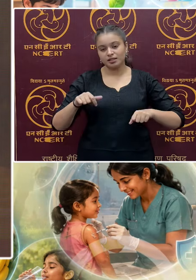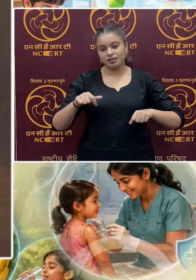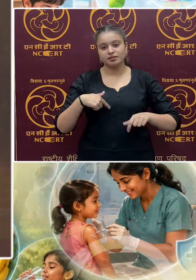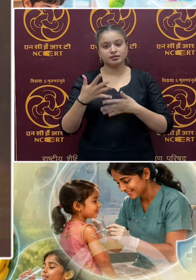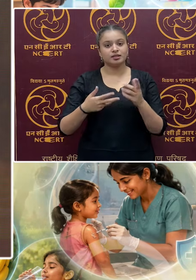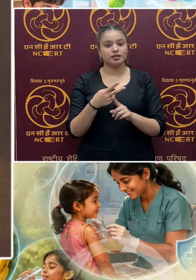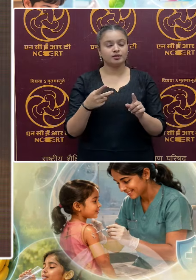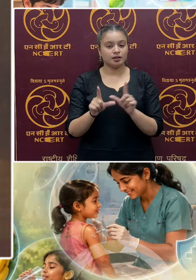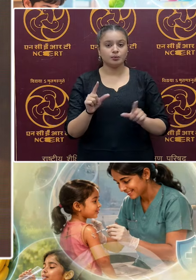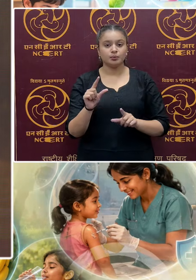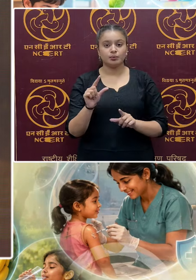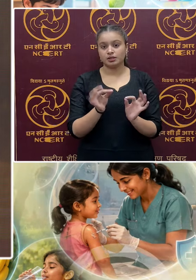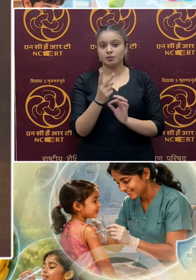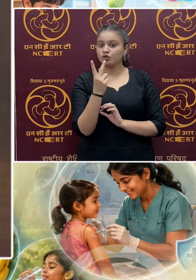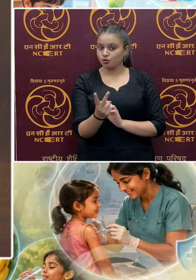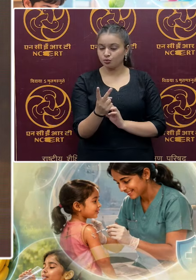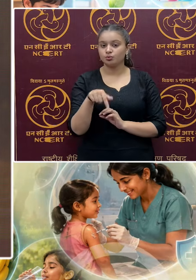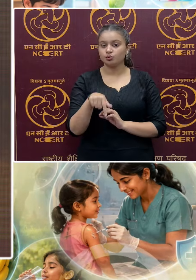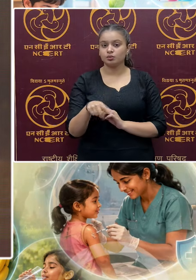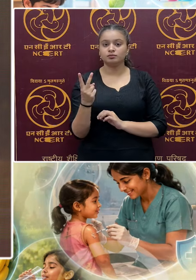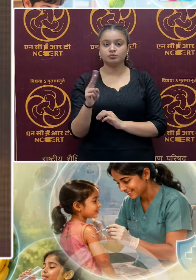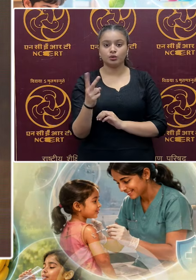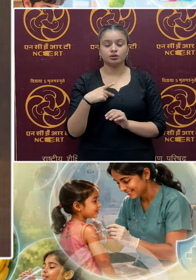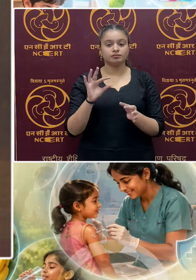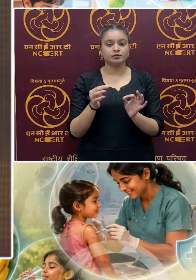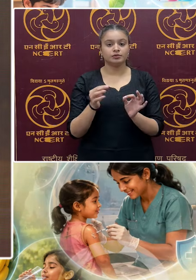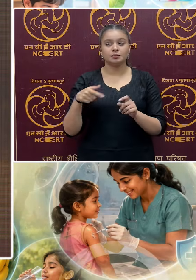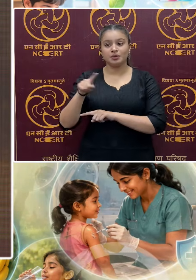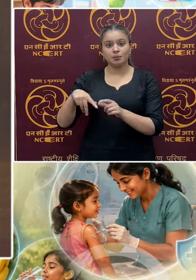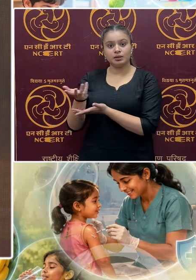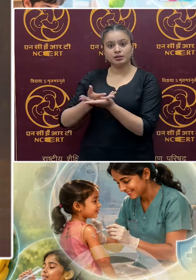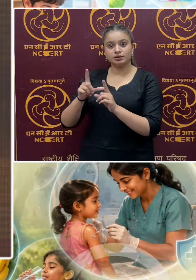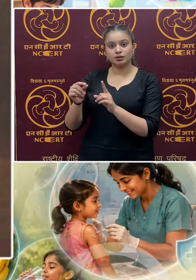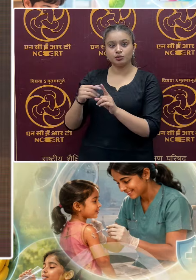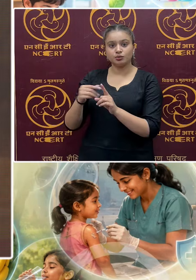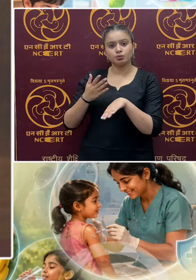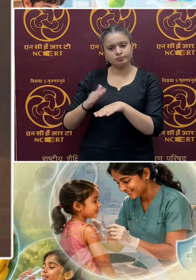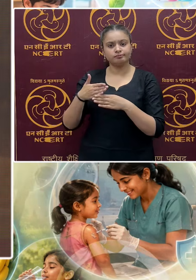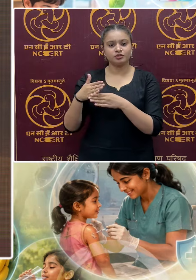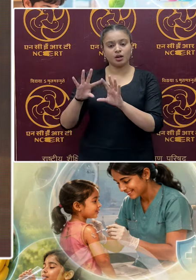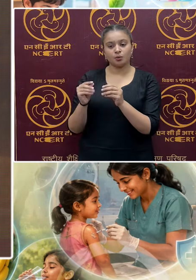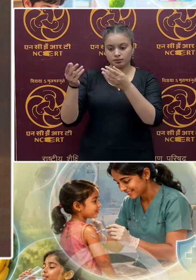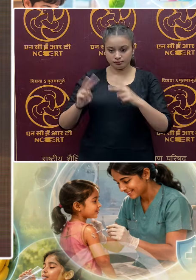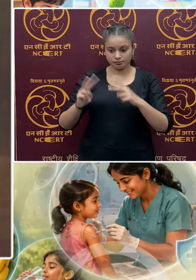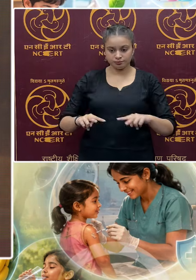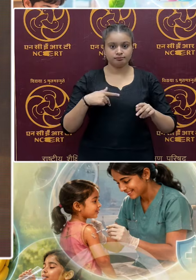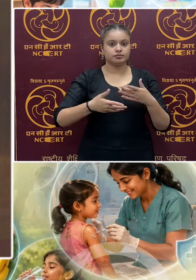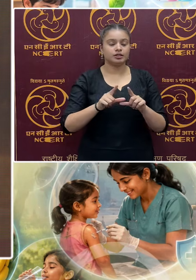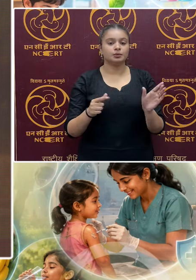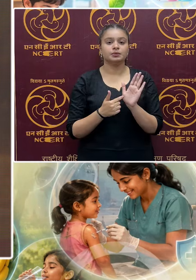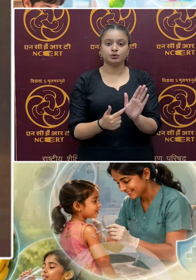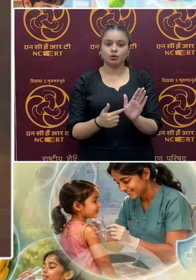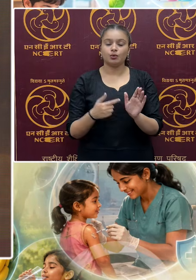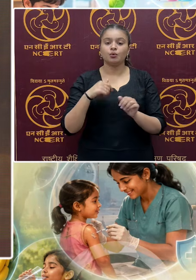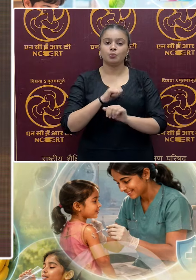sign language interpreters, and they will be interpreting each and every word that we are going to discuss in this program.